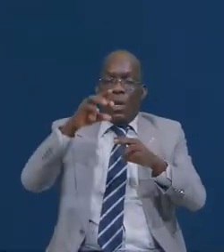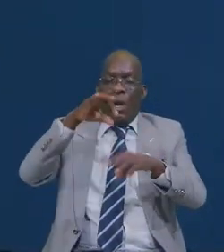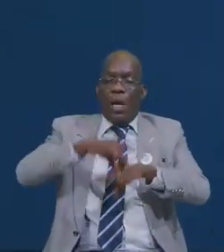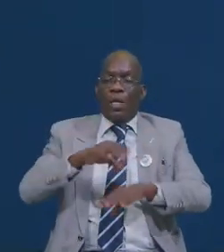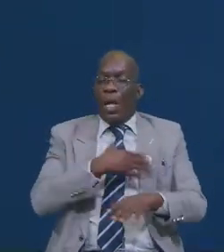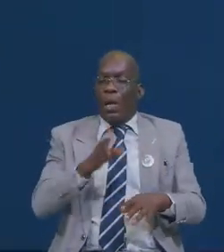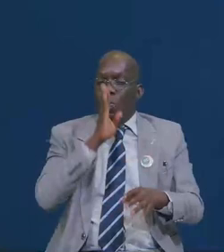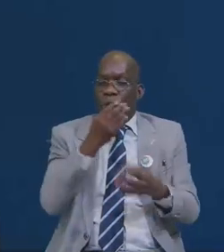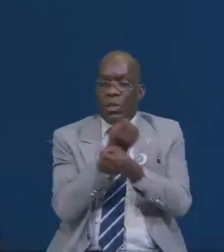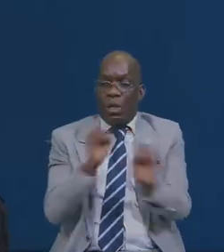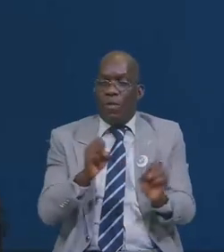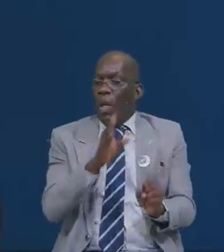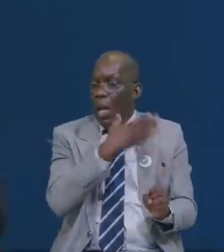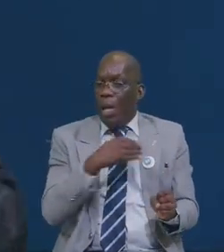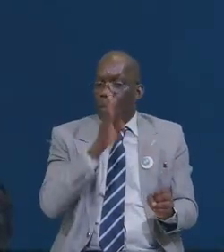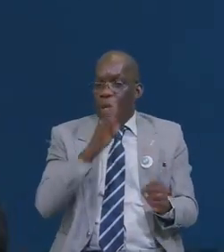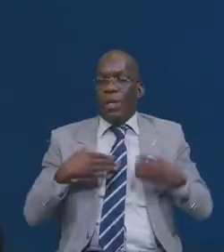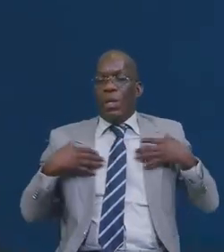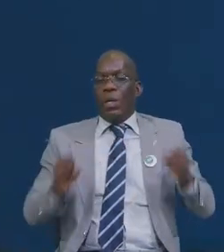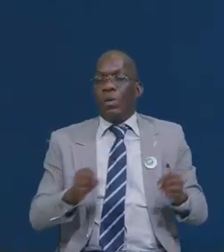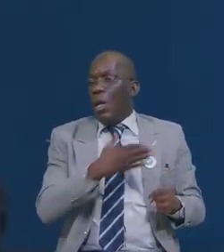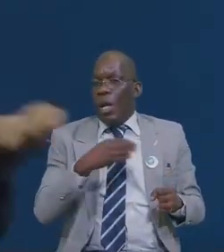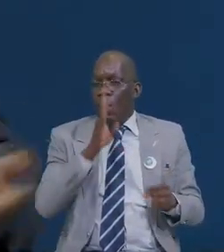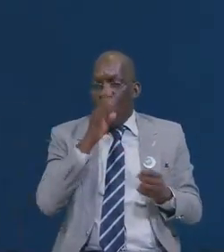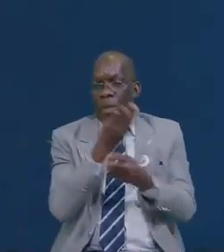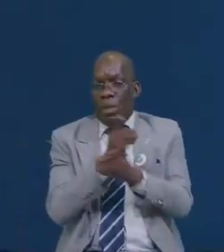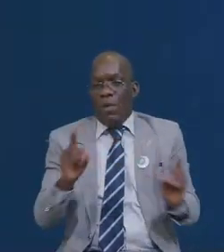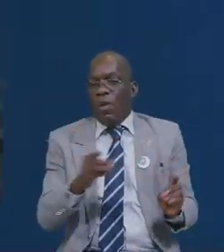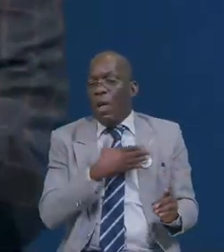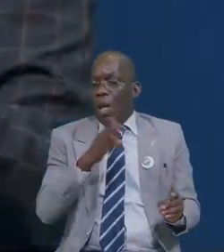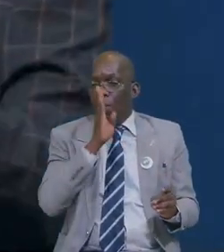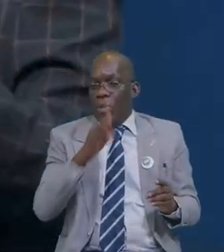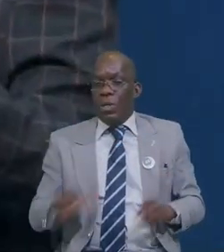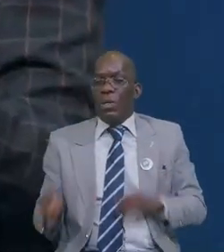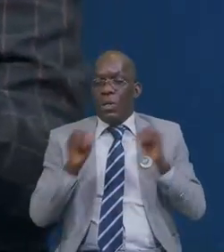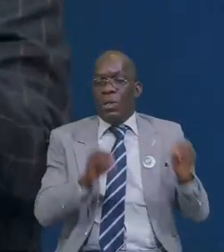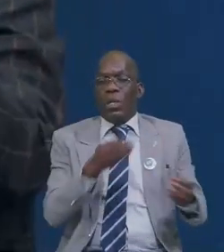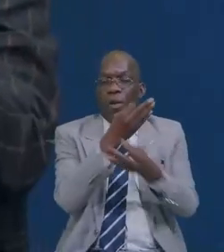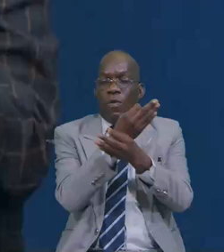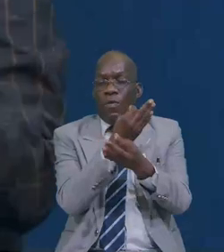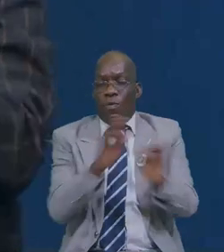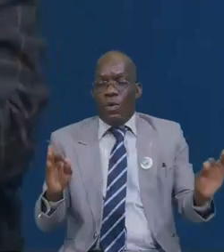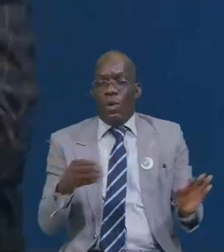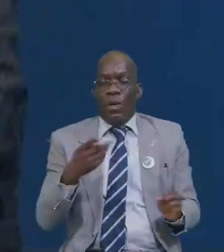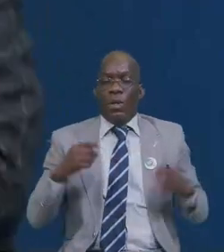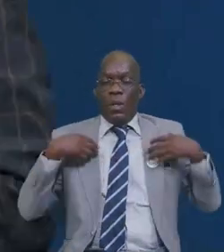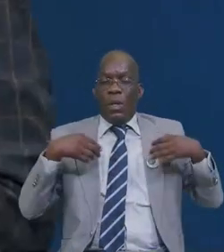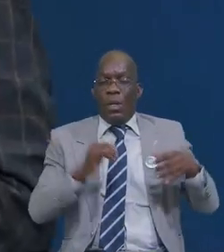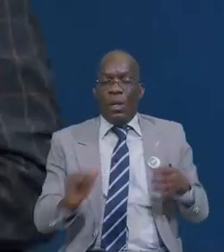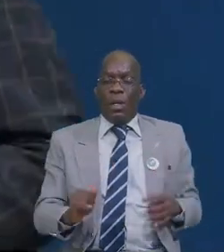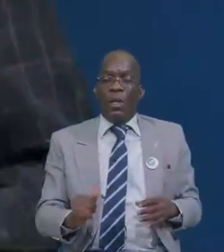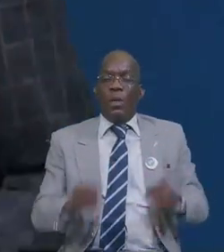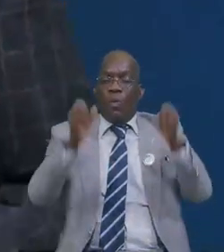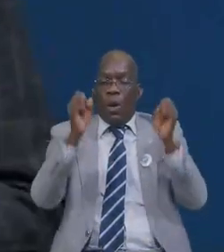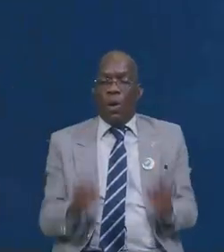serez sauvés, et vous serez guéris, et vous serez délivrés, et vous serez affranchis. La guérison, la puissance de